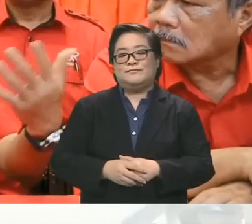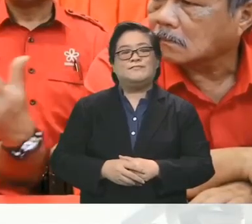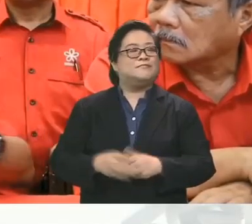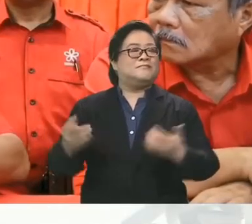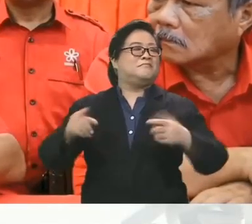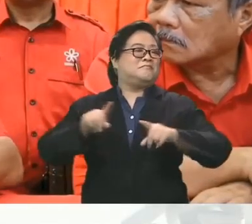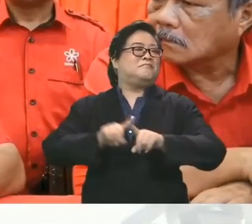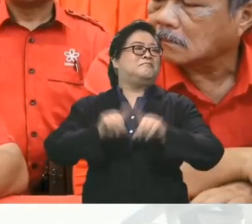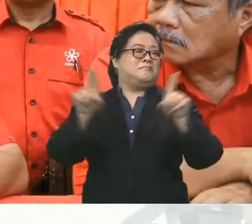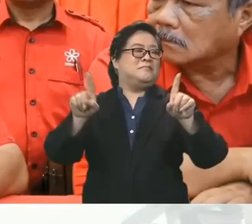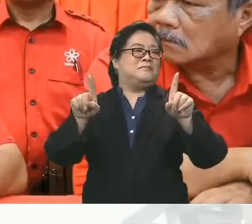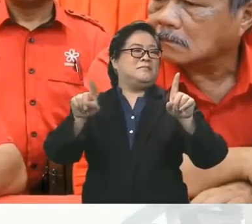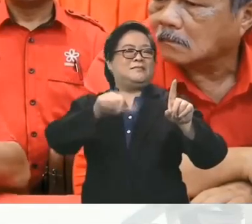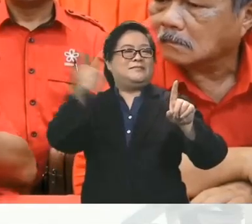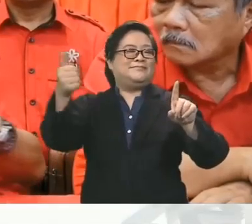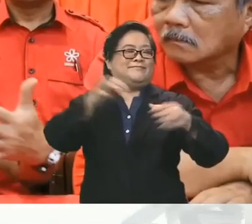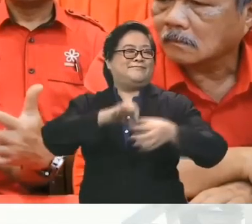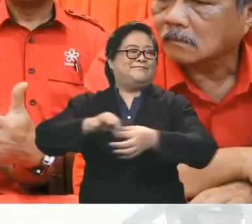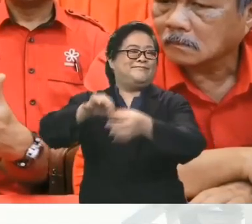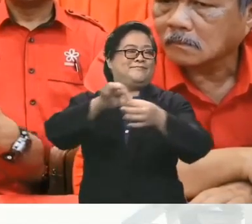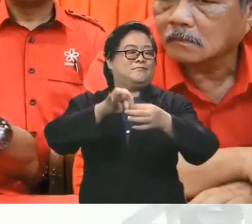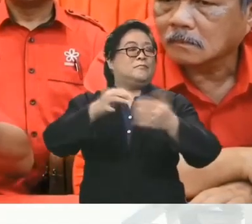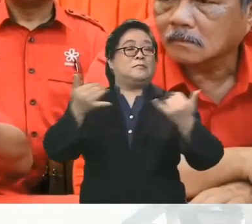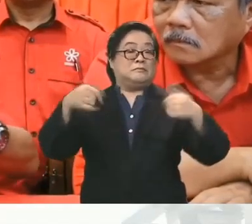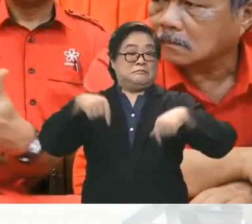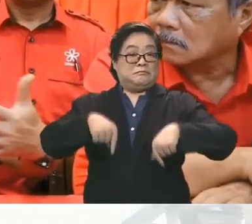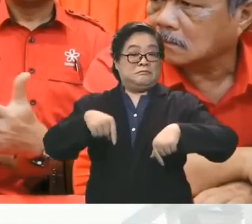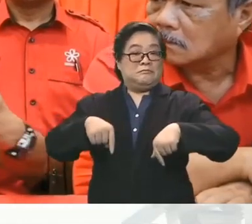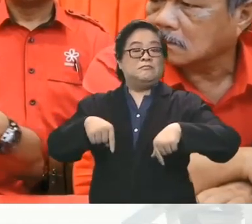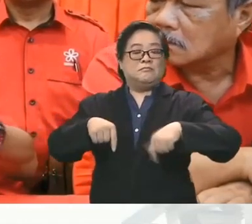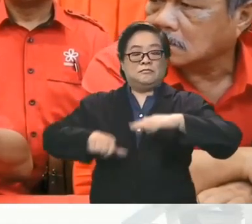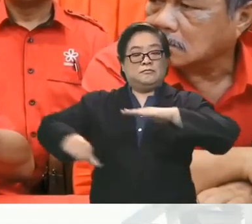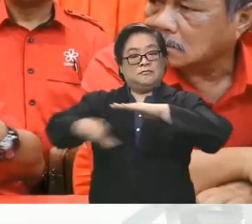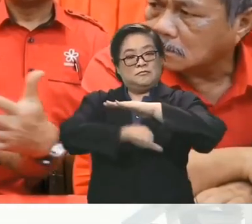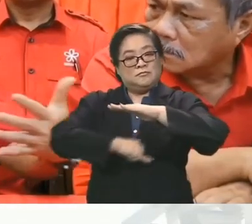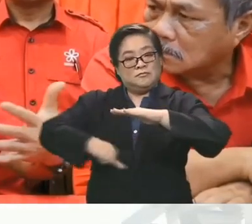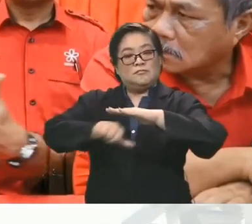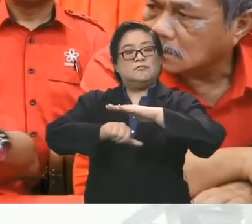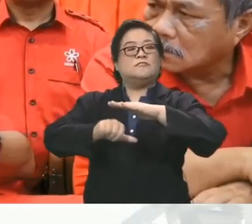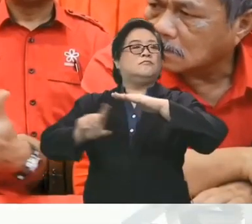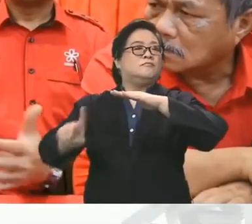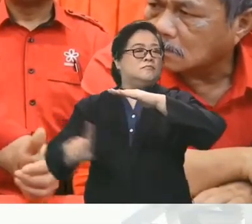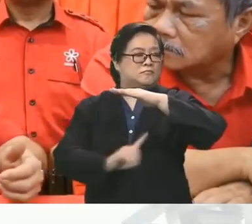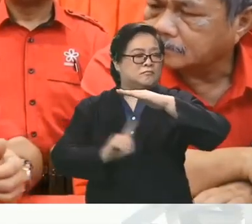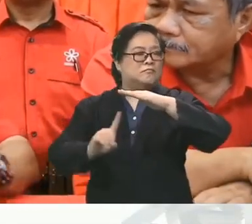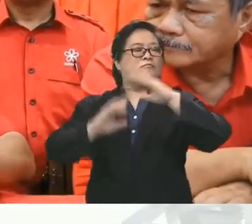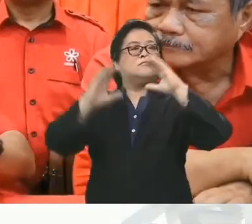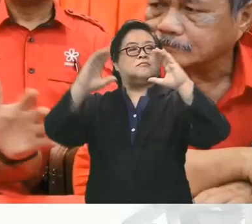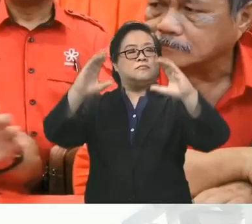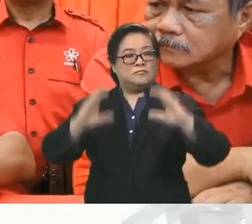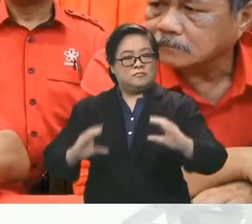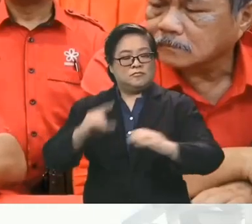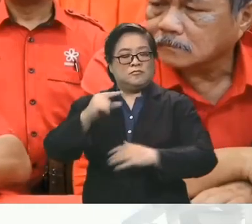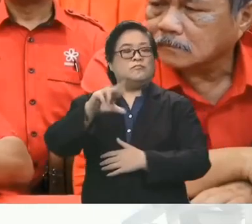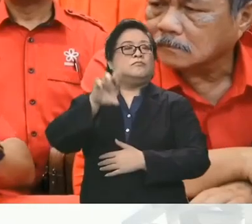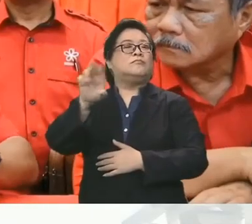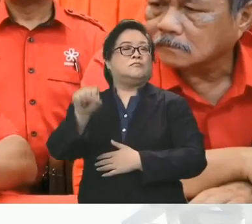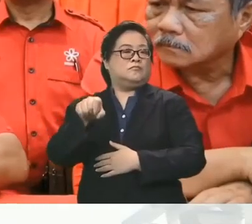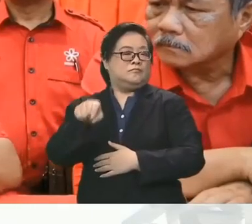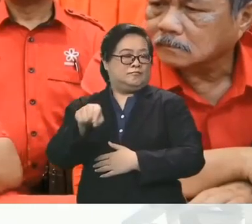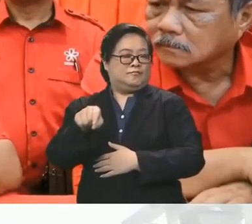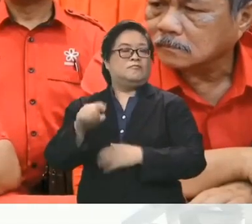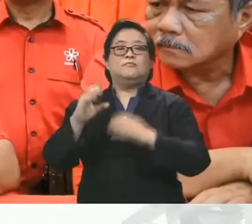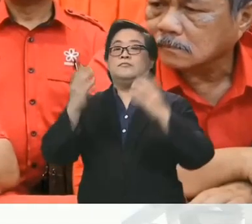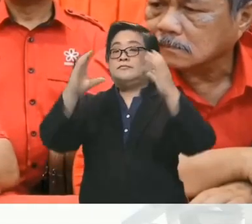Dia berbeza dengan kebungan yang lalu. Tapi kali ini asas dasar dan pendekatan JRS itu merupakan